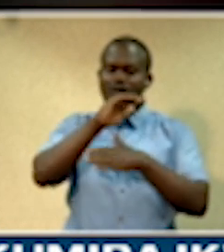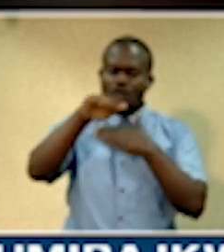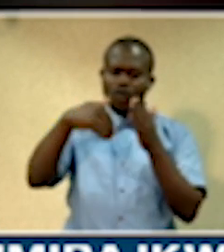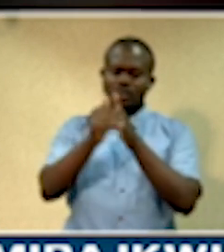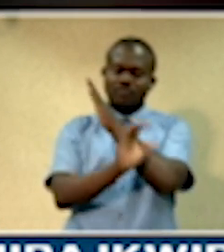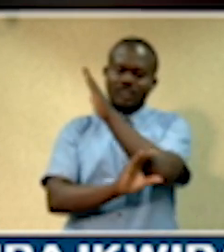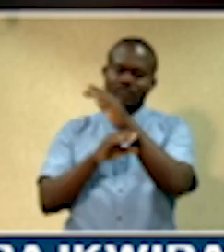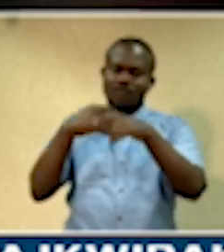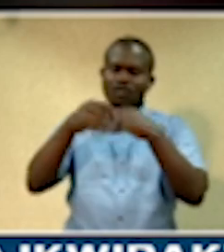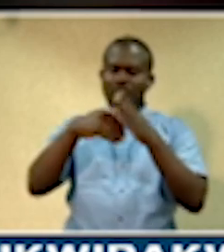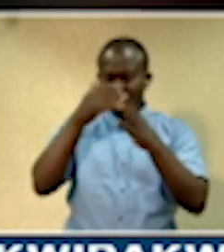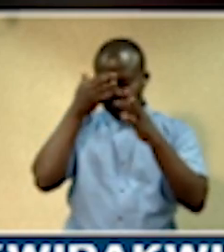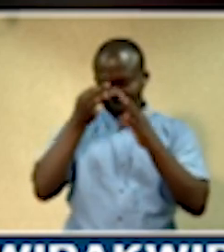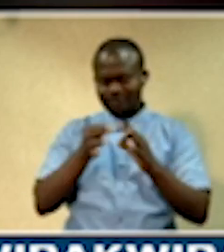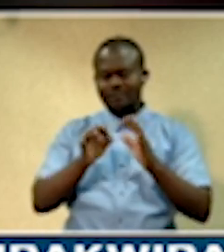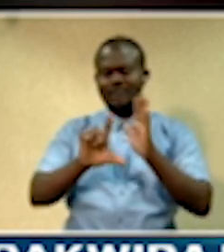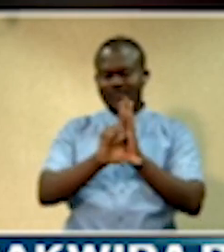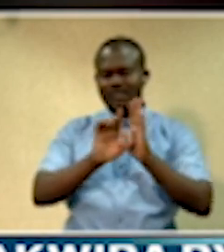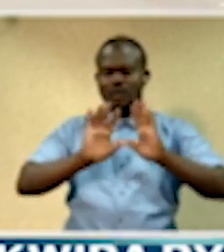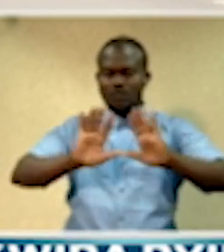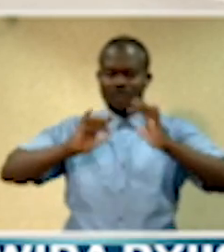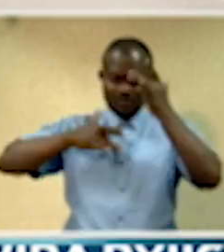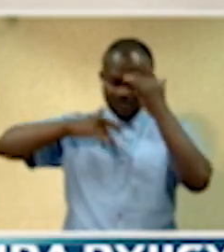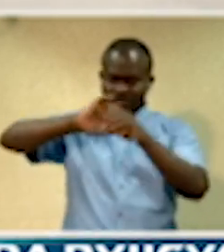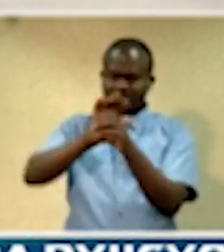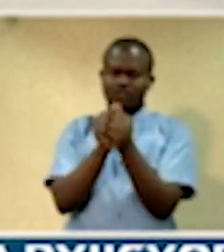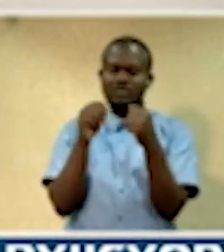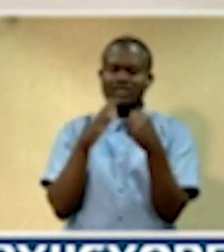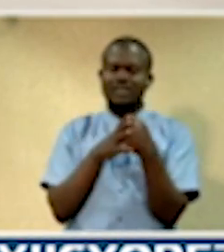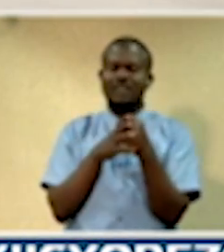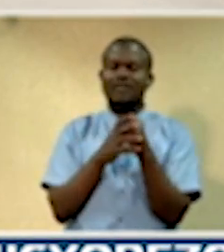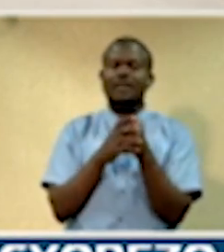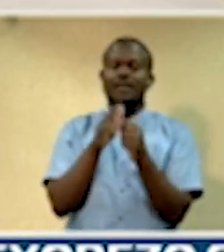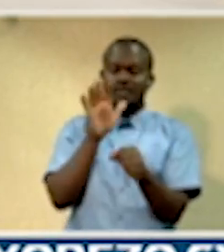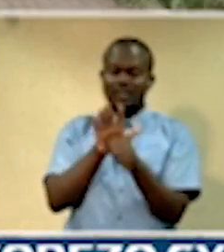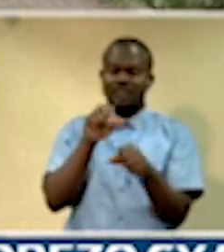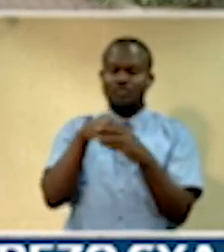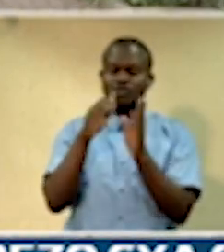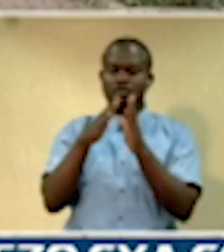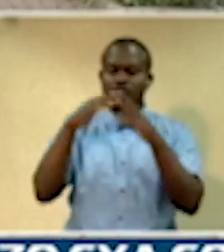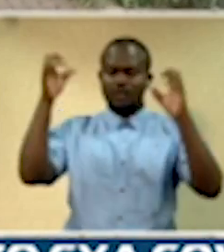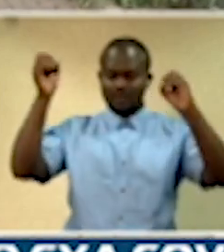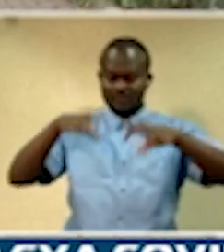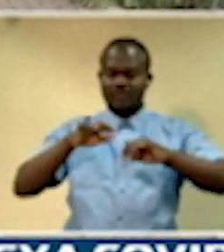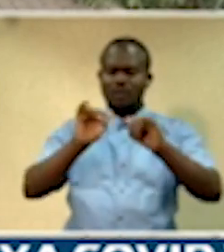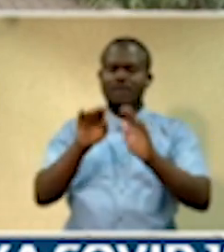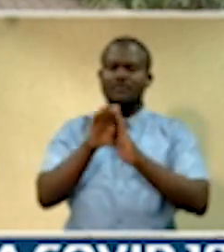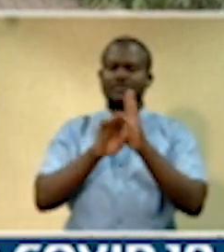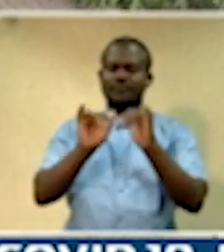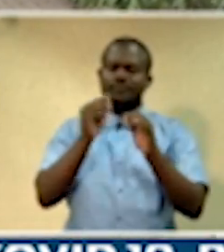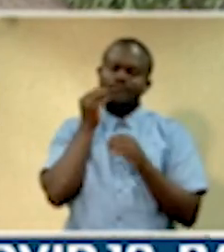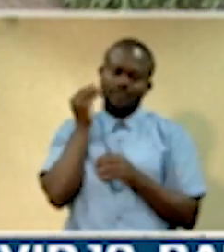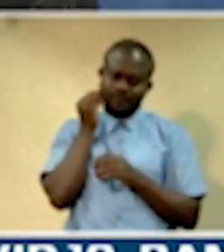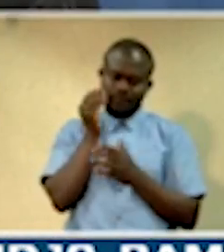gihugu hakomeje ingamba zo kwirinda icyorezo cya COVID-19. By'umwihariko muri Kigali hakaba hakomeje gahunda ya guma murugo. Bamwe